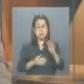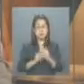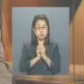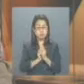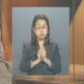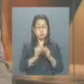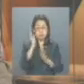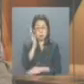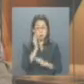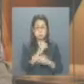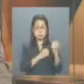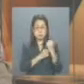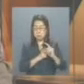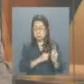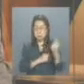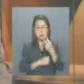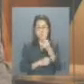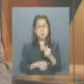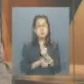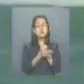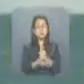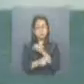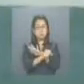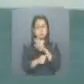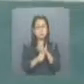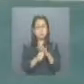องเรือประมงติดตามได้ในช่วงรอบโลกวันนี้ค่ะ